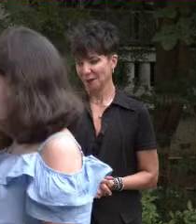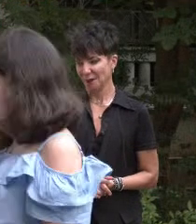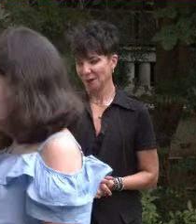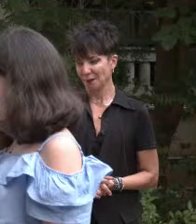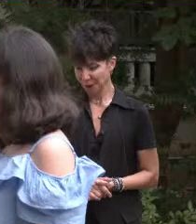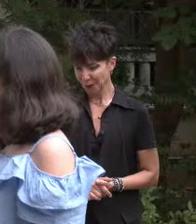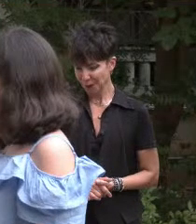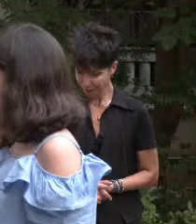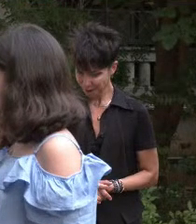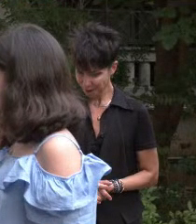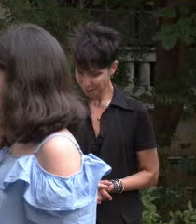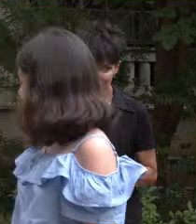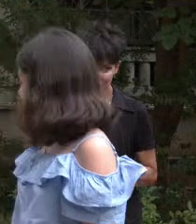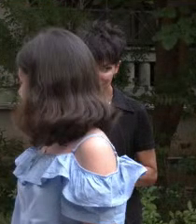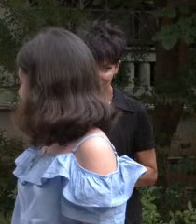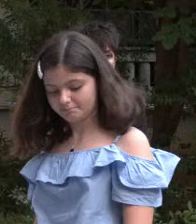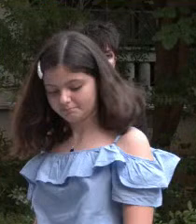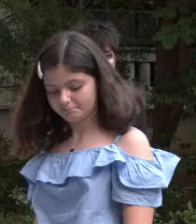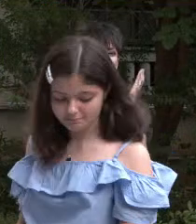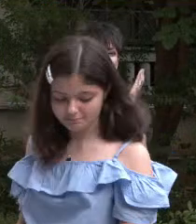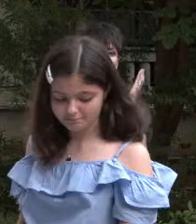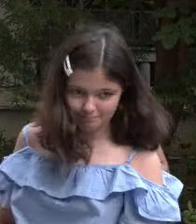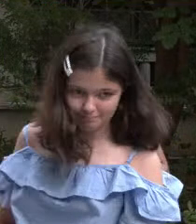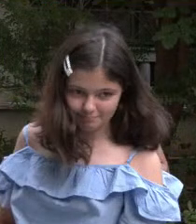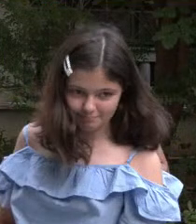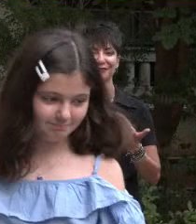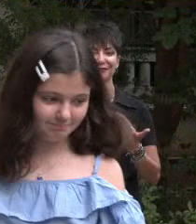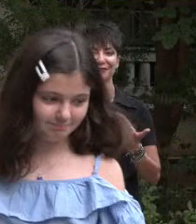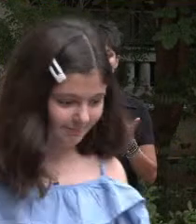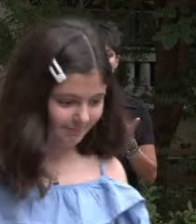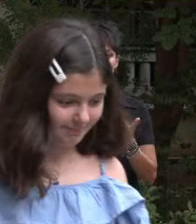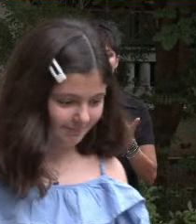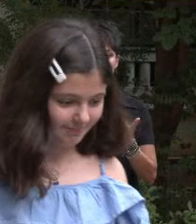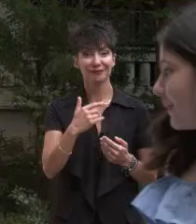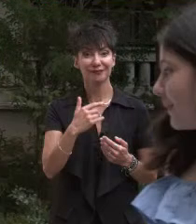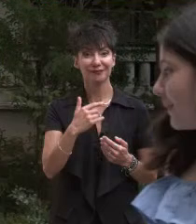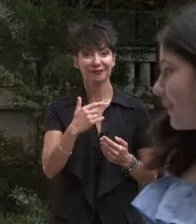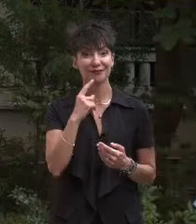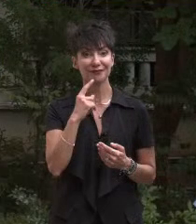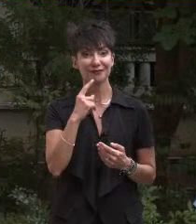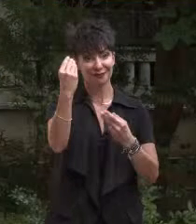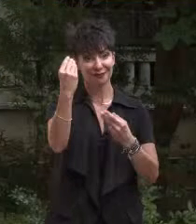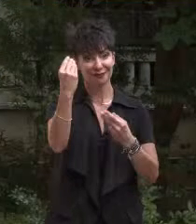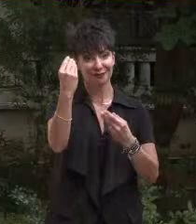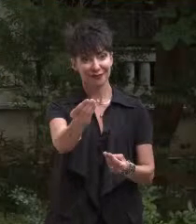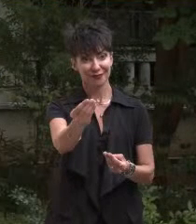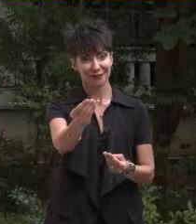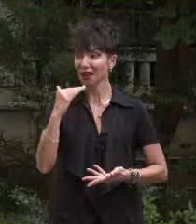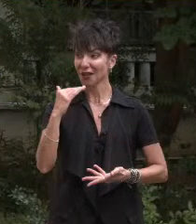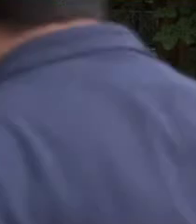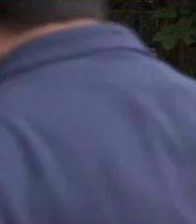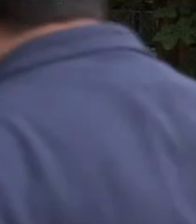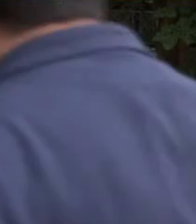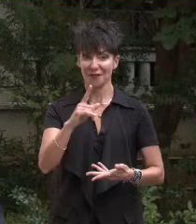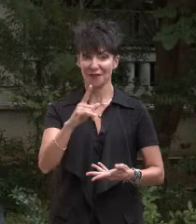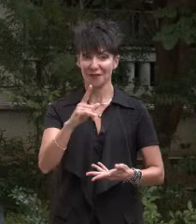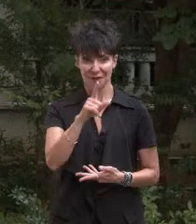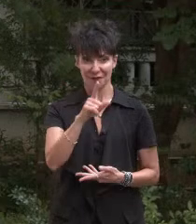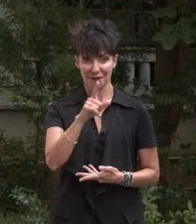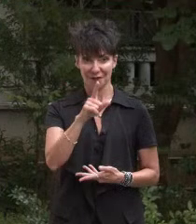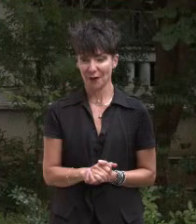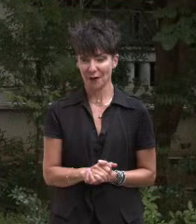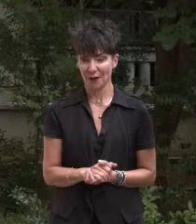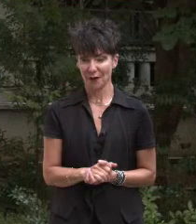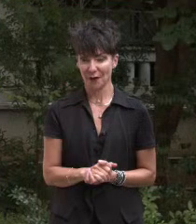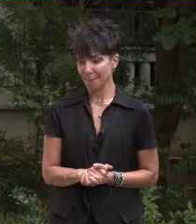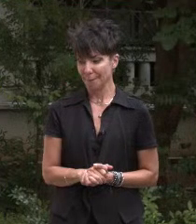κύριο Σταμάτη, Γενικός Γραμματέας Αλληλεγγύης, Κοινωνικής Αλληλεγγύης και Καταπολέμησης της Φτώχειας, να απονείμει στην Παπαδοπούλου Έλλη